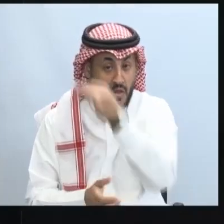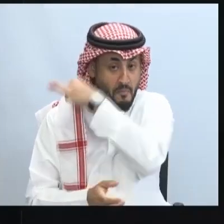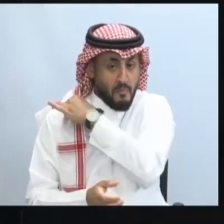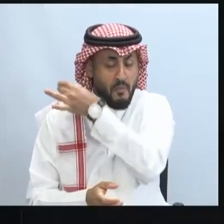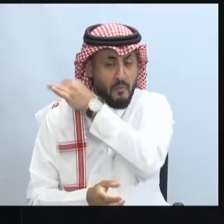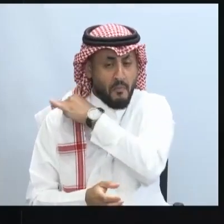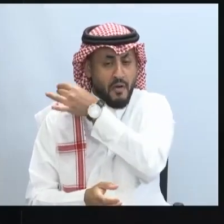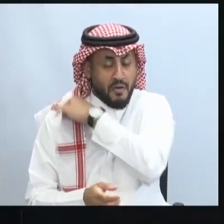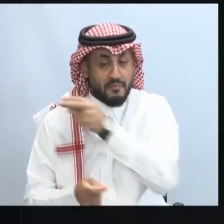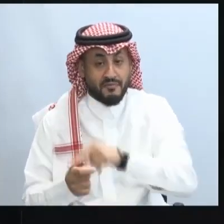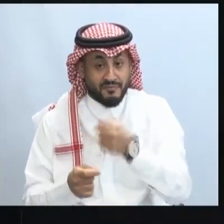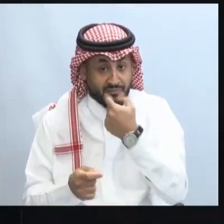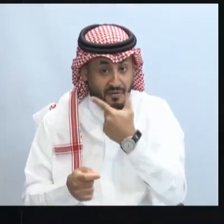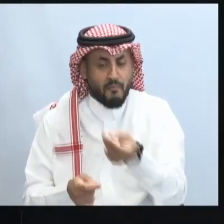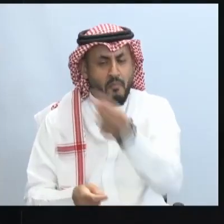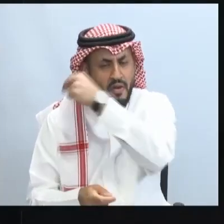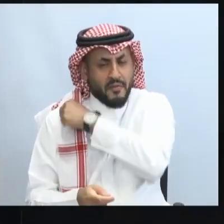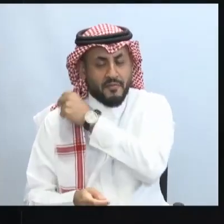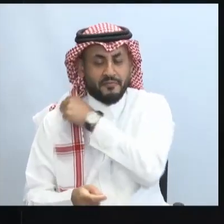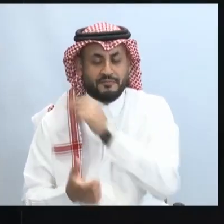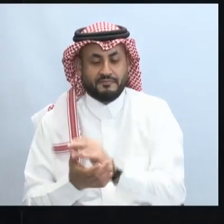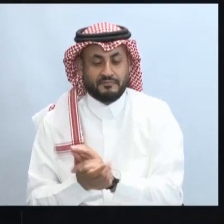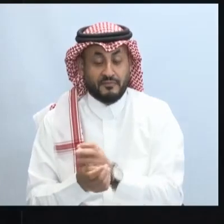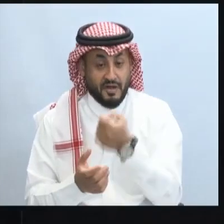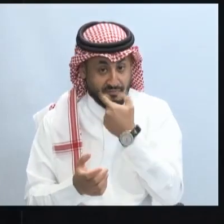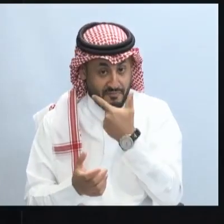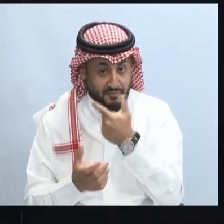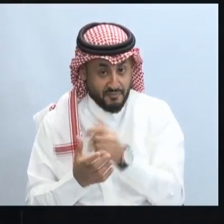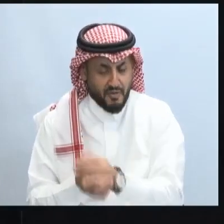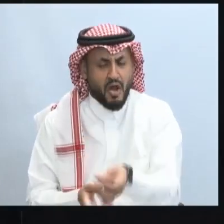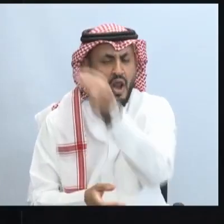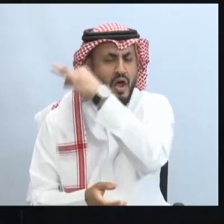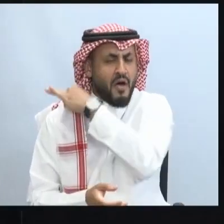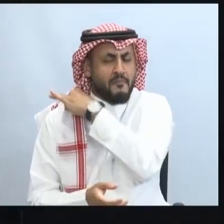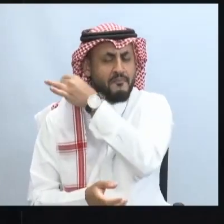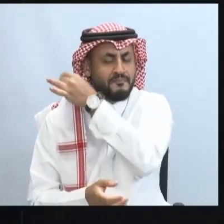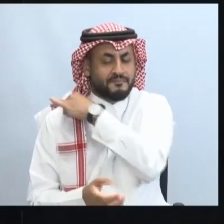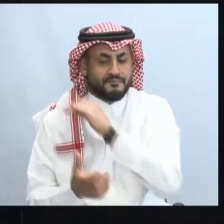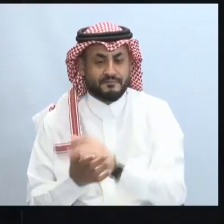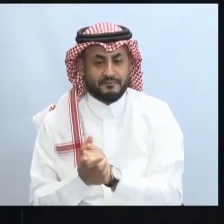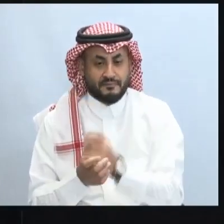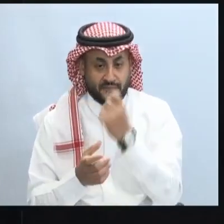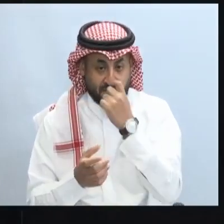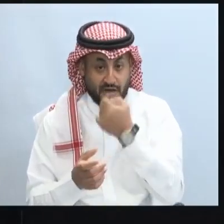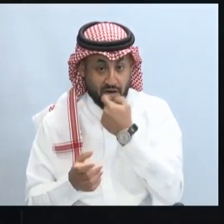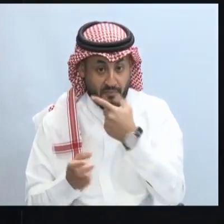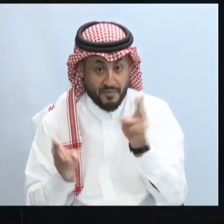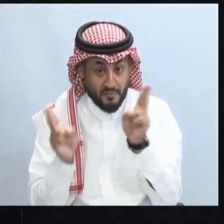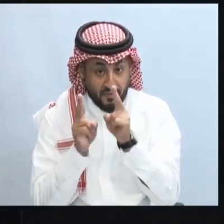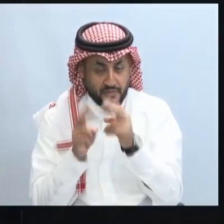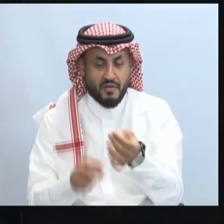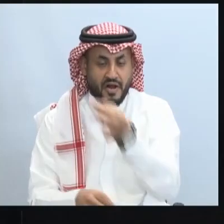تعطيك حسنات تخيلوا معي اننا اذا تبسمنا تاتينا حسنات تبسمك في وجه اخيك لكن